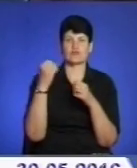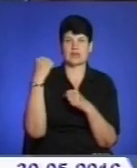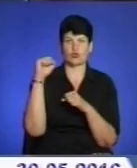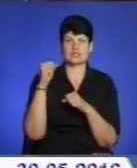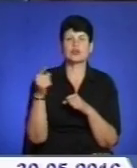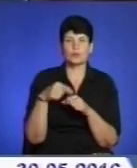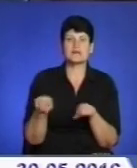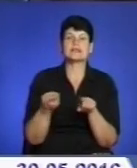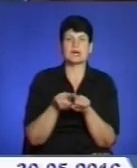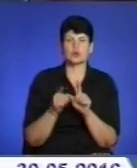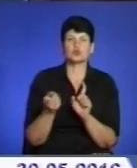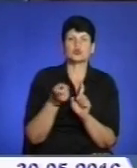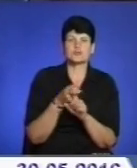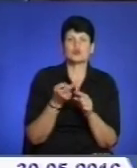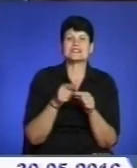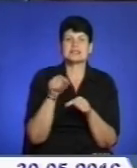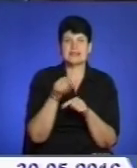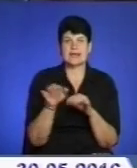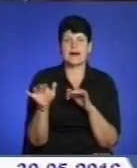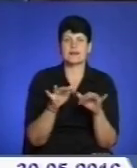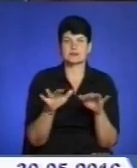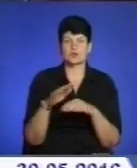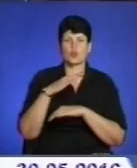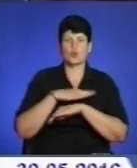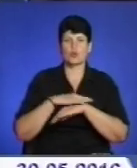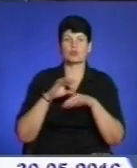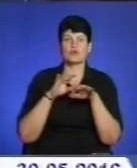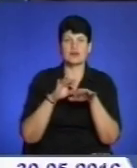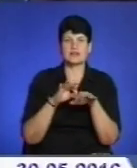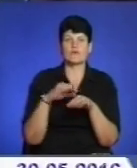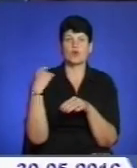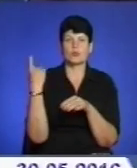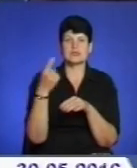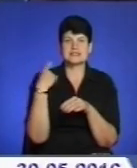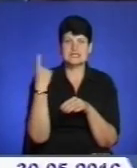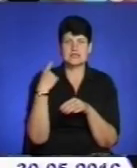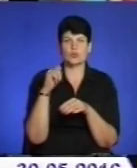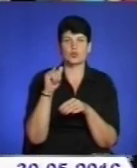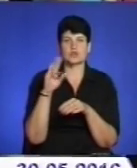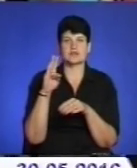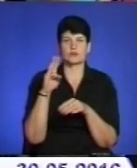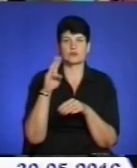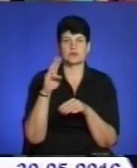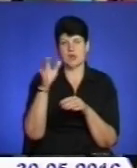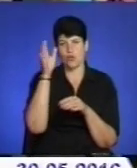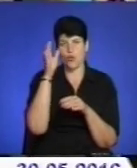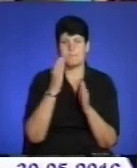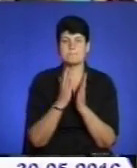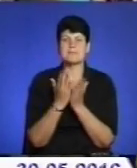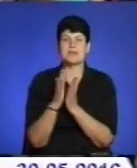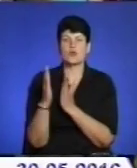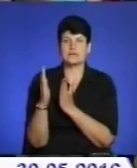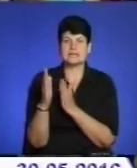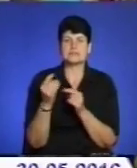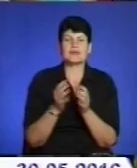Тернопіль також долучився до цієї акції. Урок провели в обласній універсальній науковій бібліотеці. На найбільший у